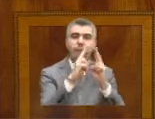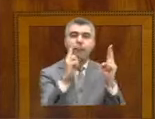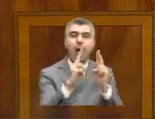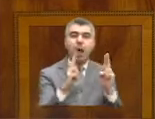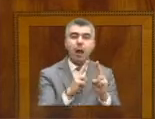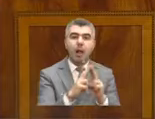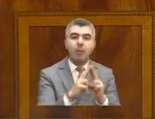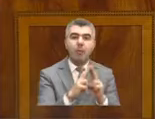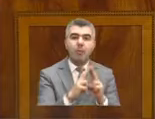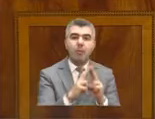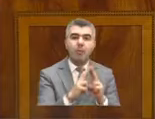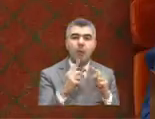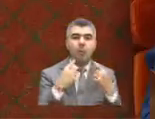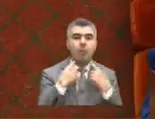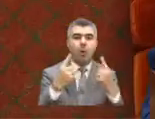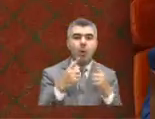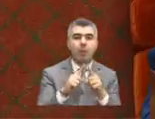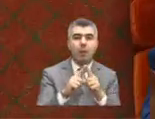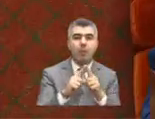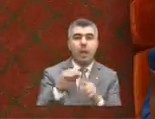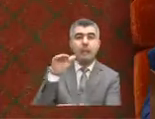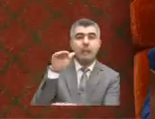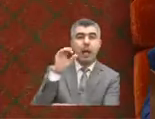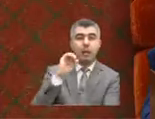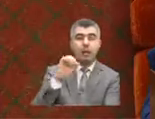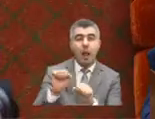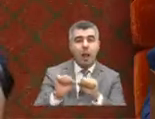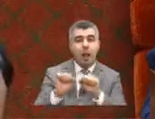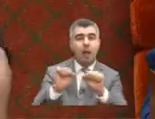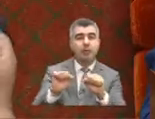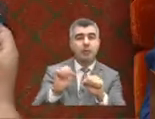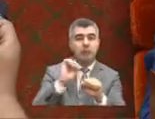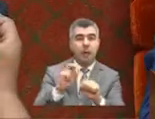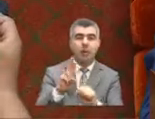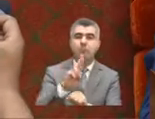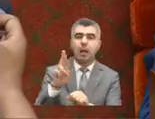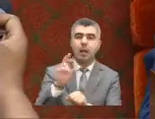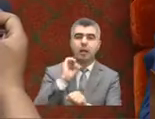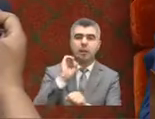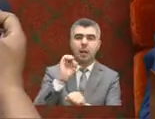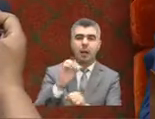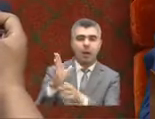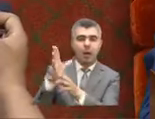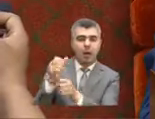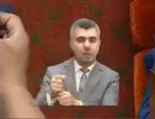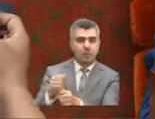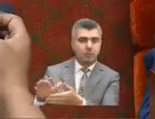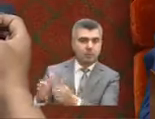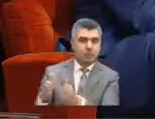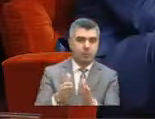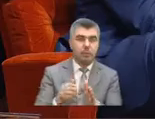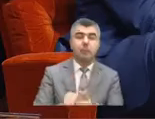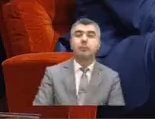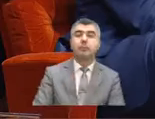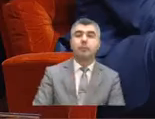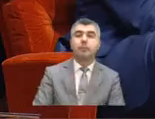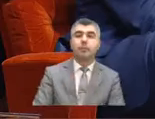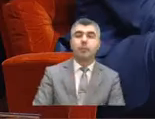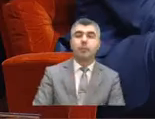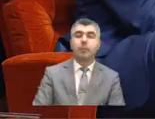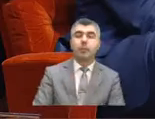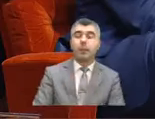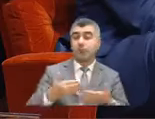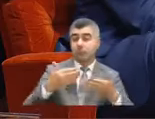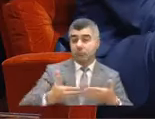قضيتنا وتصدي لمناورات الخصوم. انتهى كلام صاحب الجلالة. وهي مناسبة